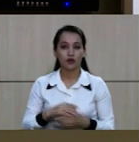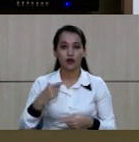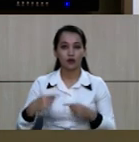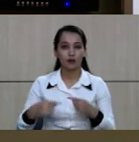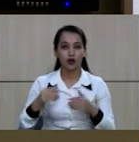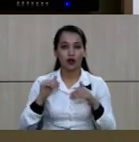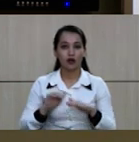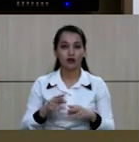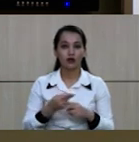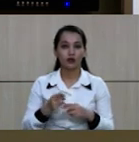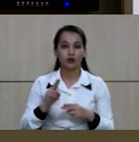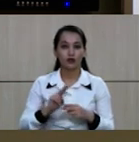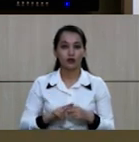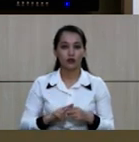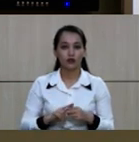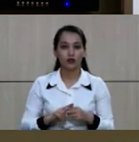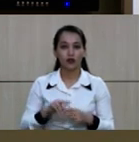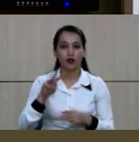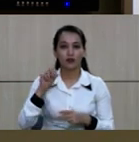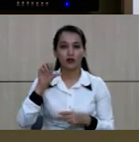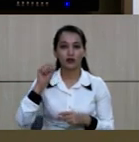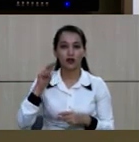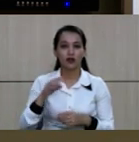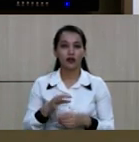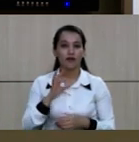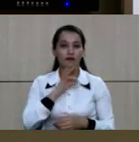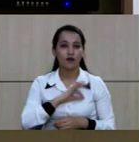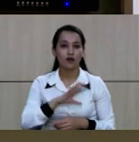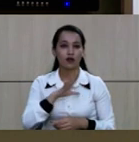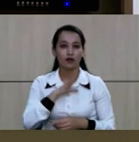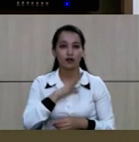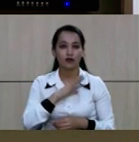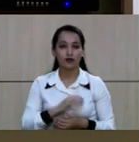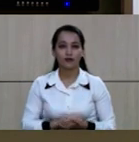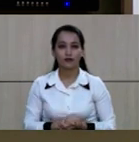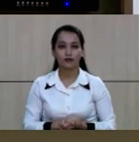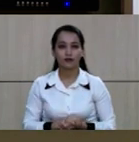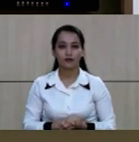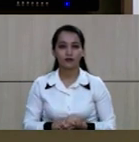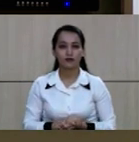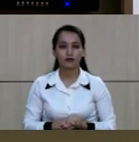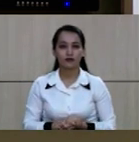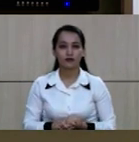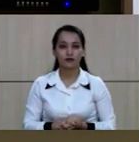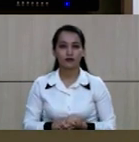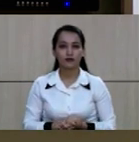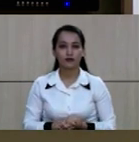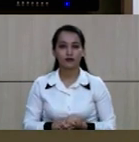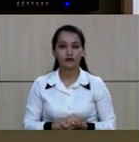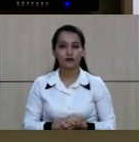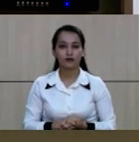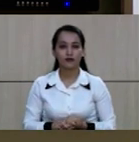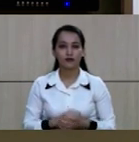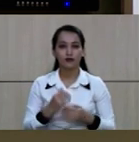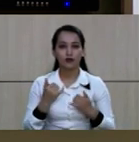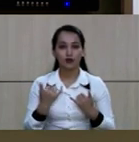Гулханий ўша ўринда масал қўллайди ва масалдан маълум бир ҳисса чиқаришга ҳаракат қилади.